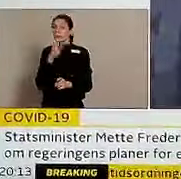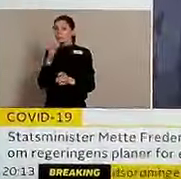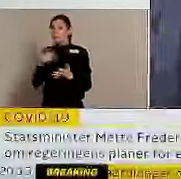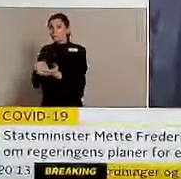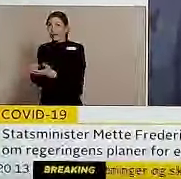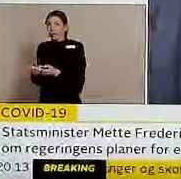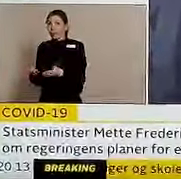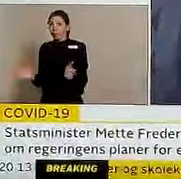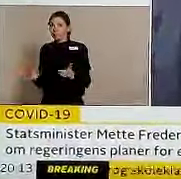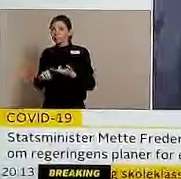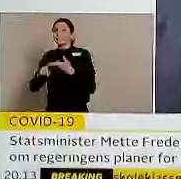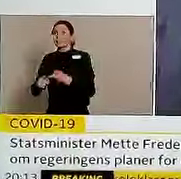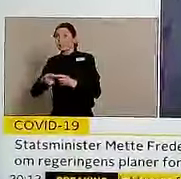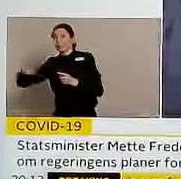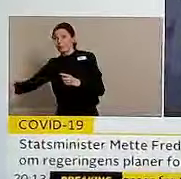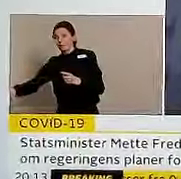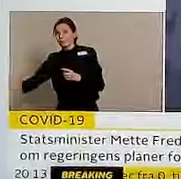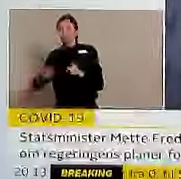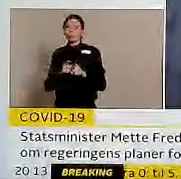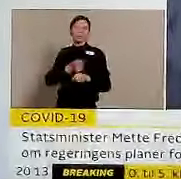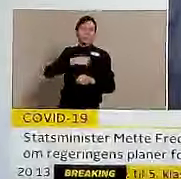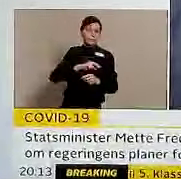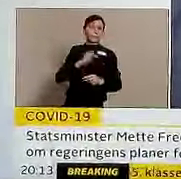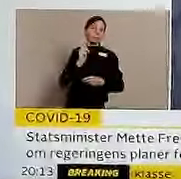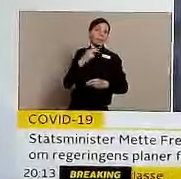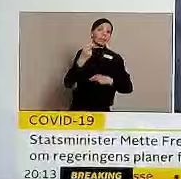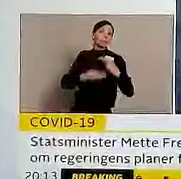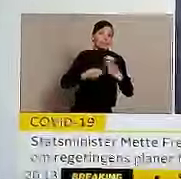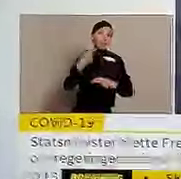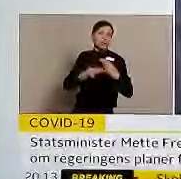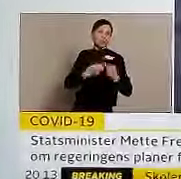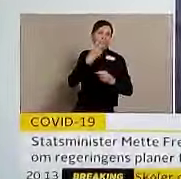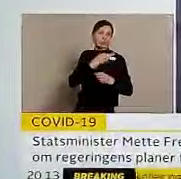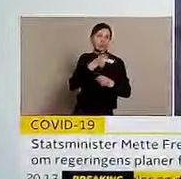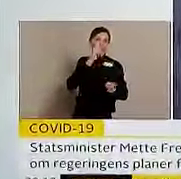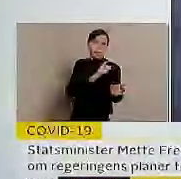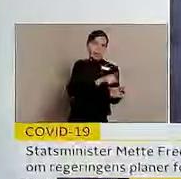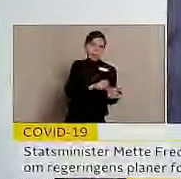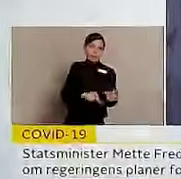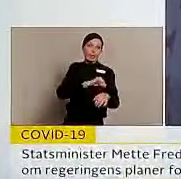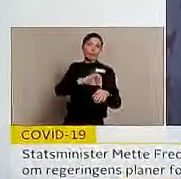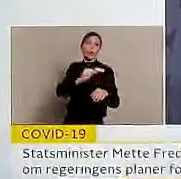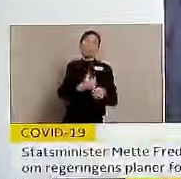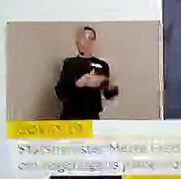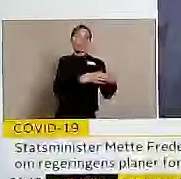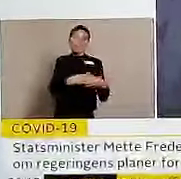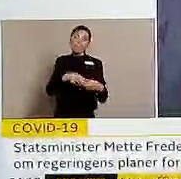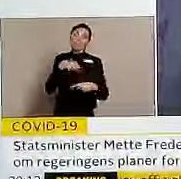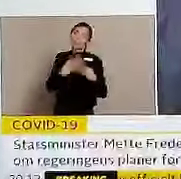السيدة ميتي لشعبها الدنمارك بعملية الإرشادات، غسل اليدين